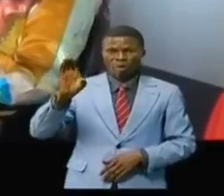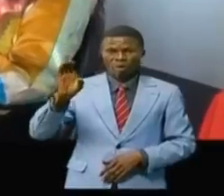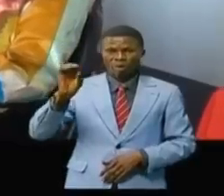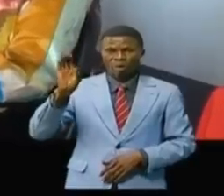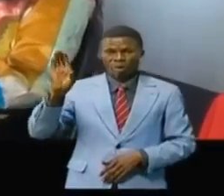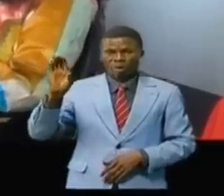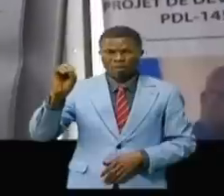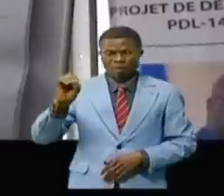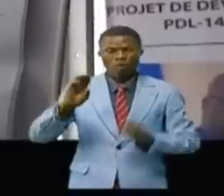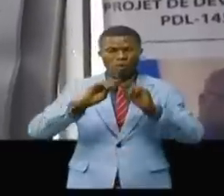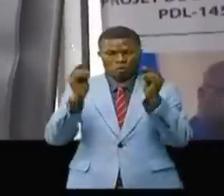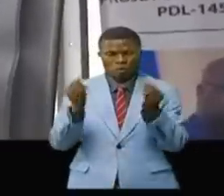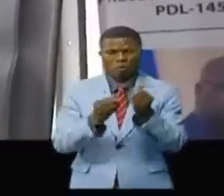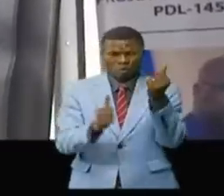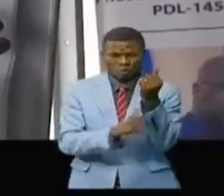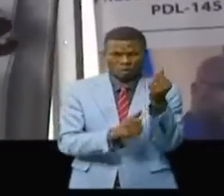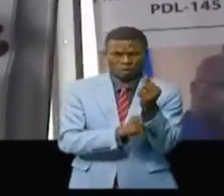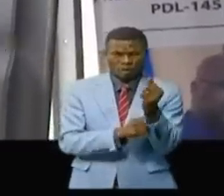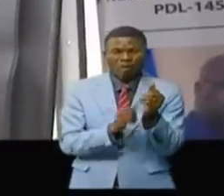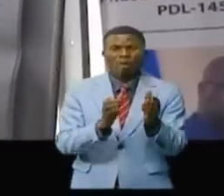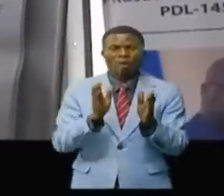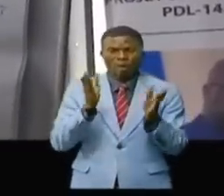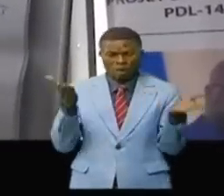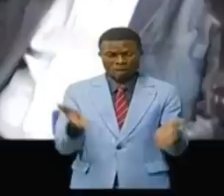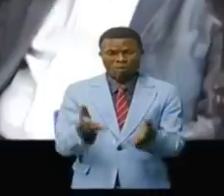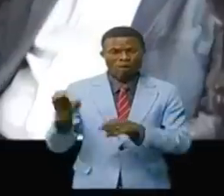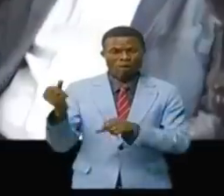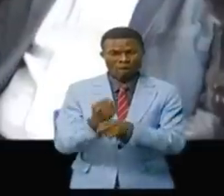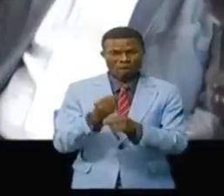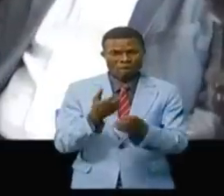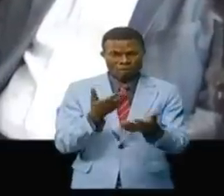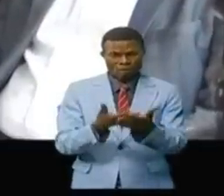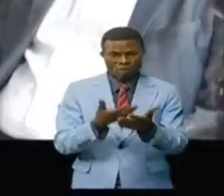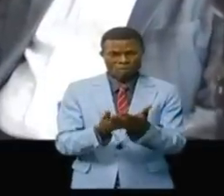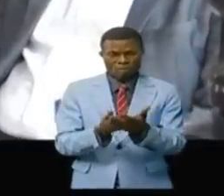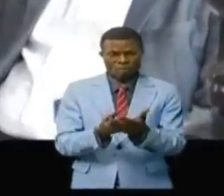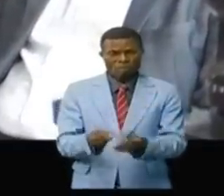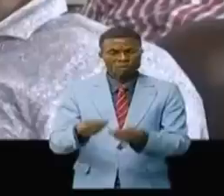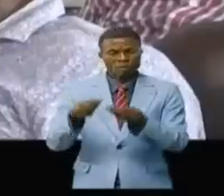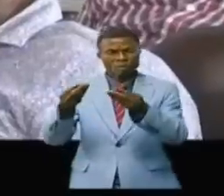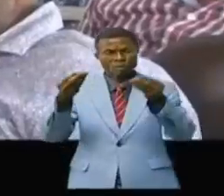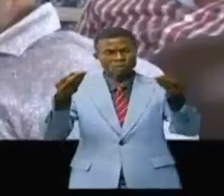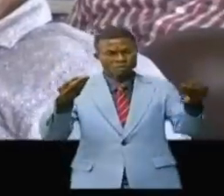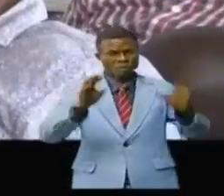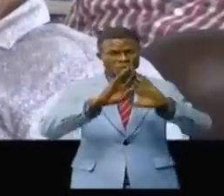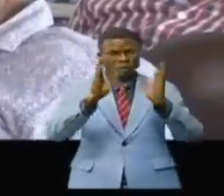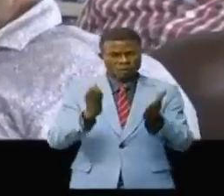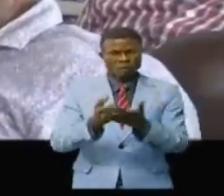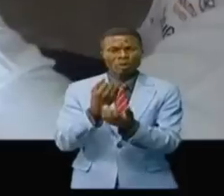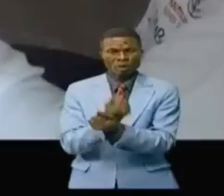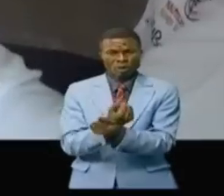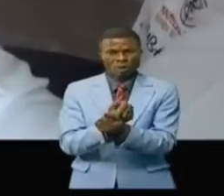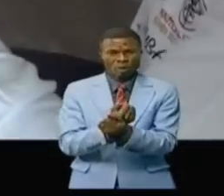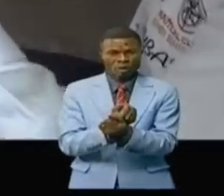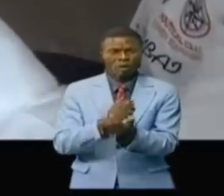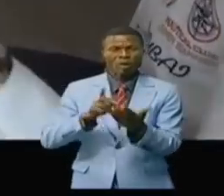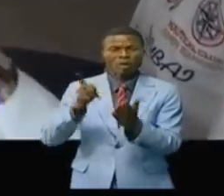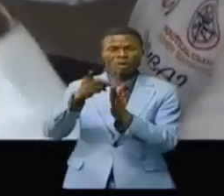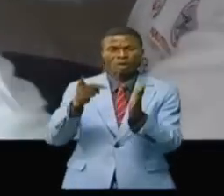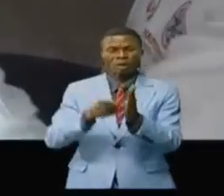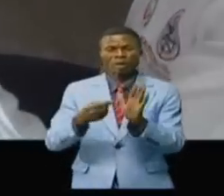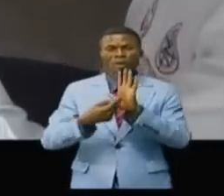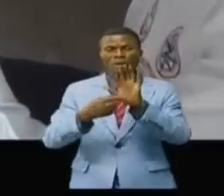Moulumba, et toute son équipe se sont prêtés à cet exercice en présence des sous-missionnaires en vue de respecter le principe des